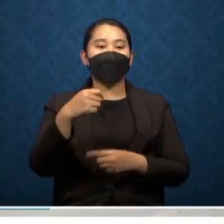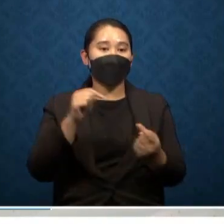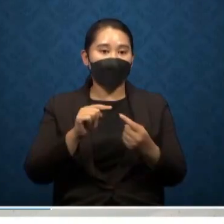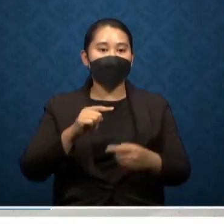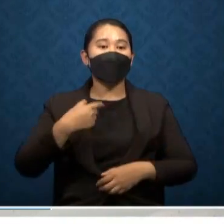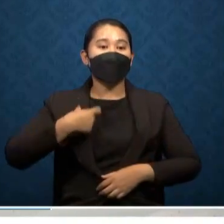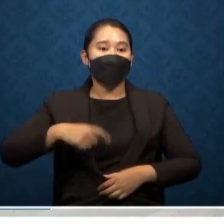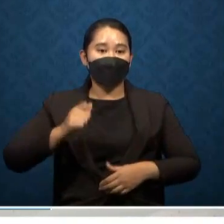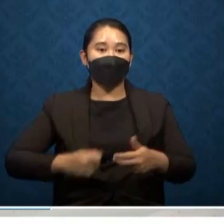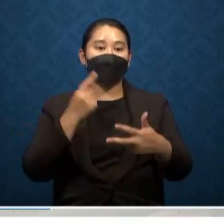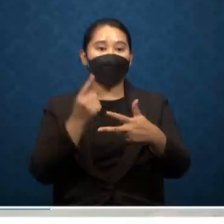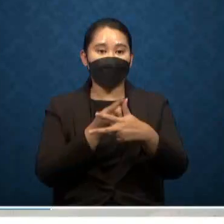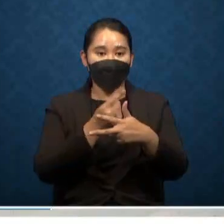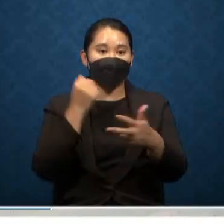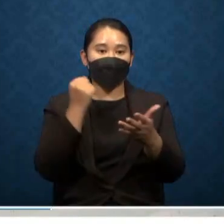า